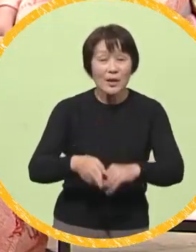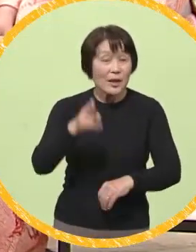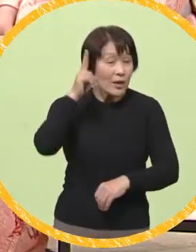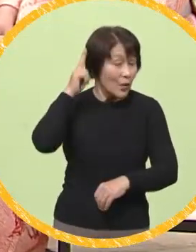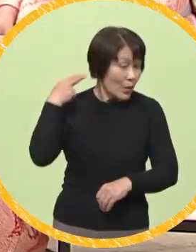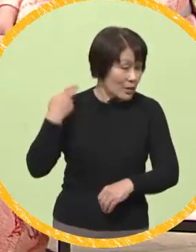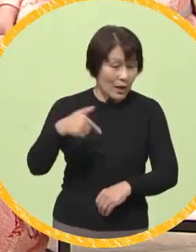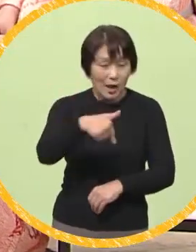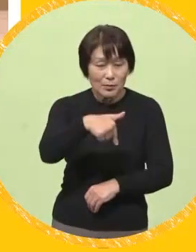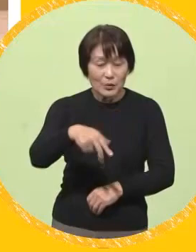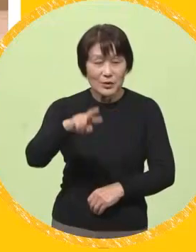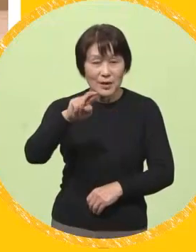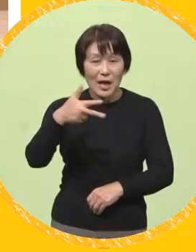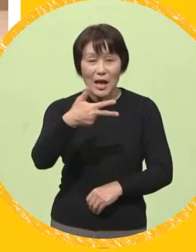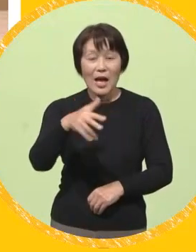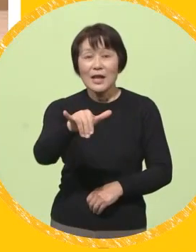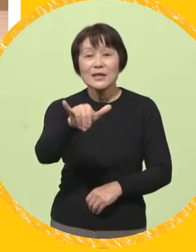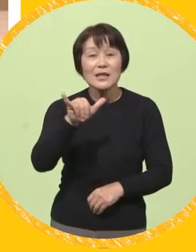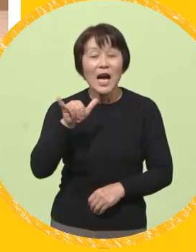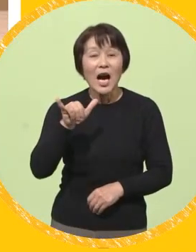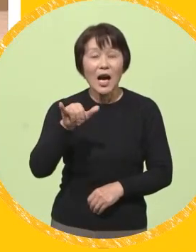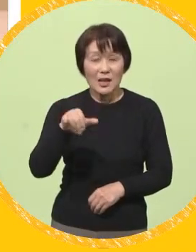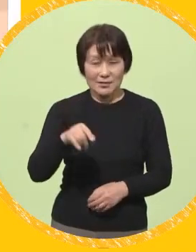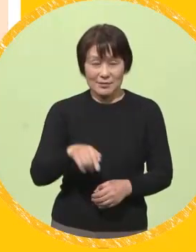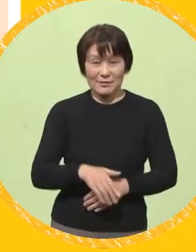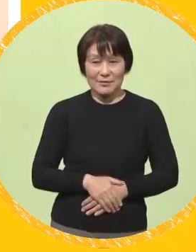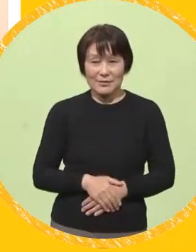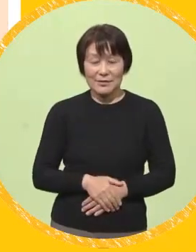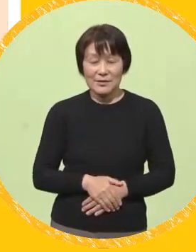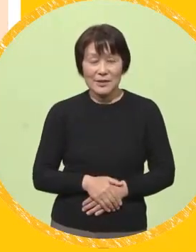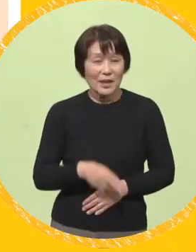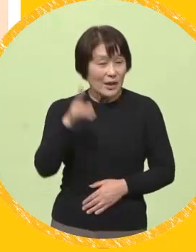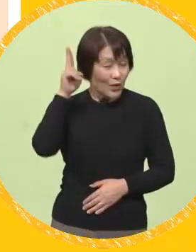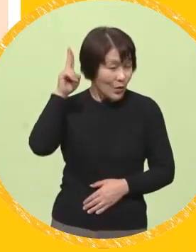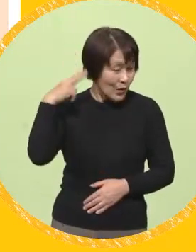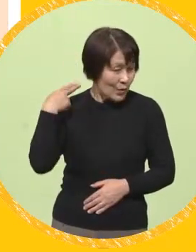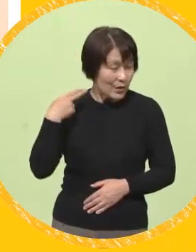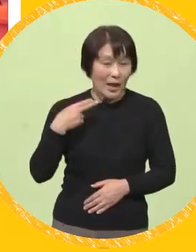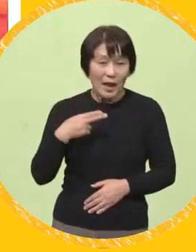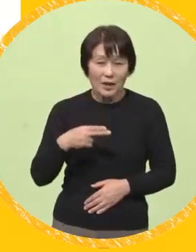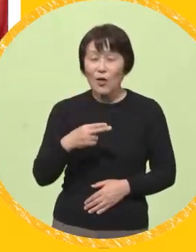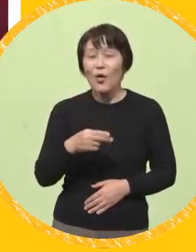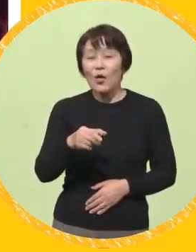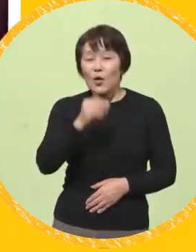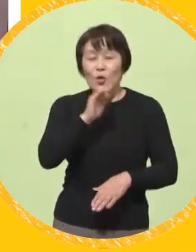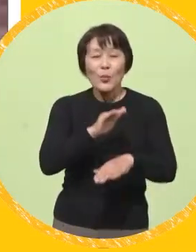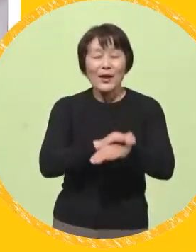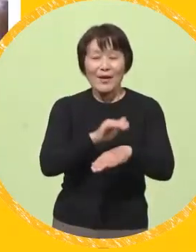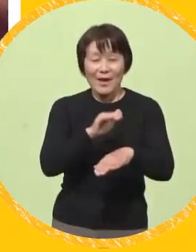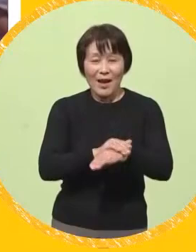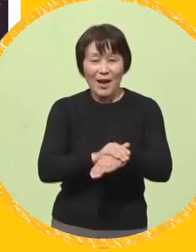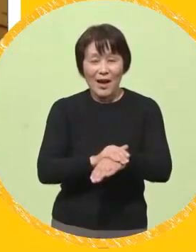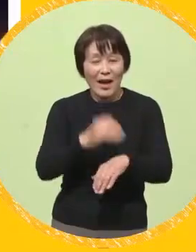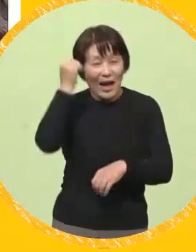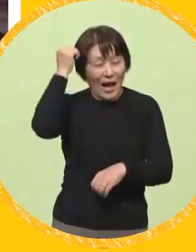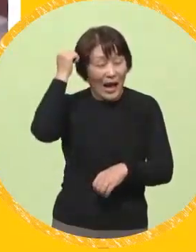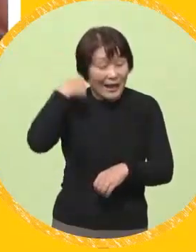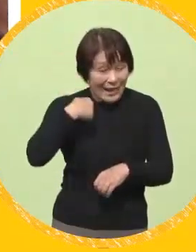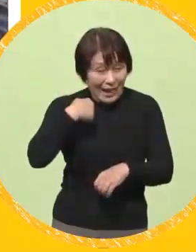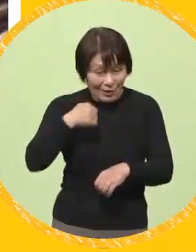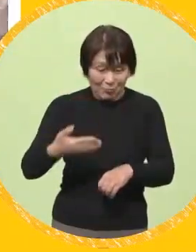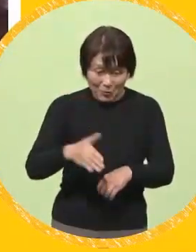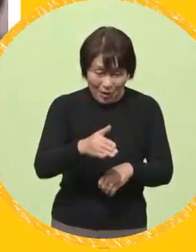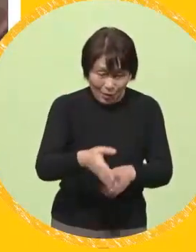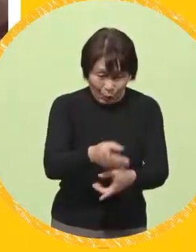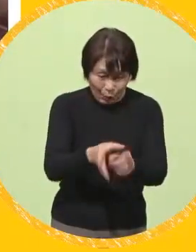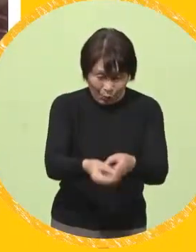ラジャーなんですけどね、 はい、ブラジャーですね、 うん、横須賀流の飲み方としてはね、朝どれの生きのいい魚と小粋に楽しむっ